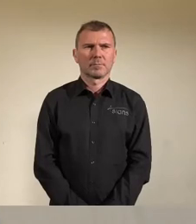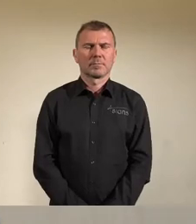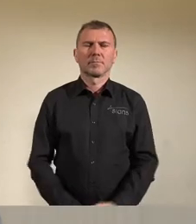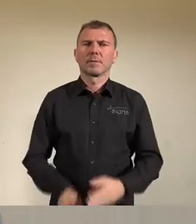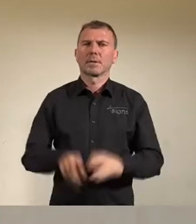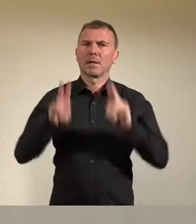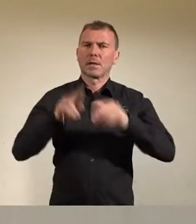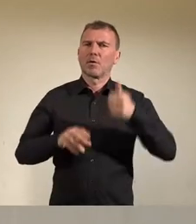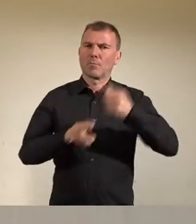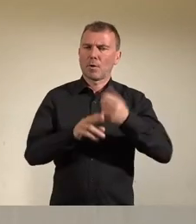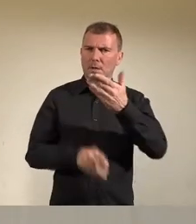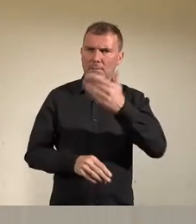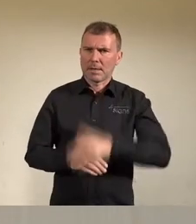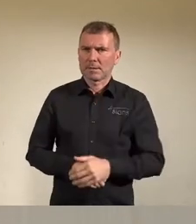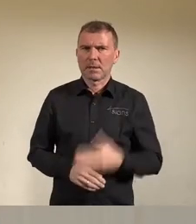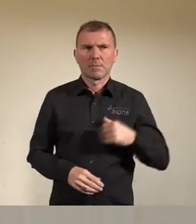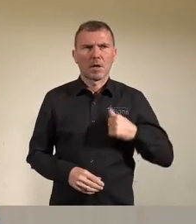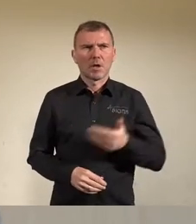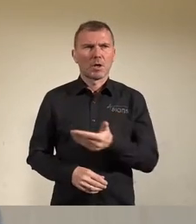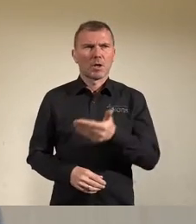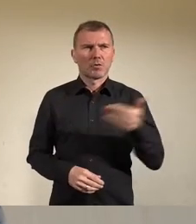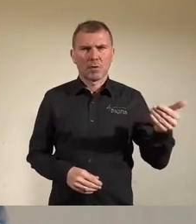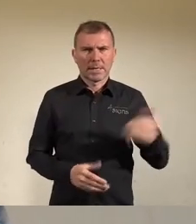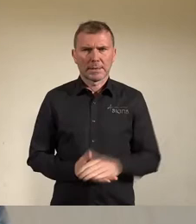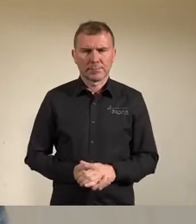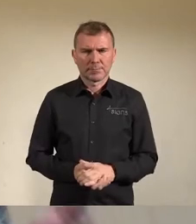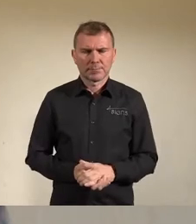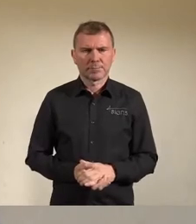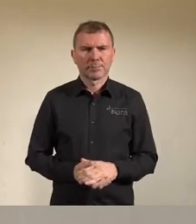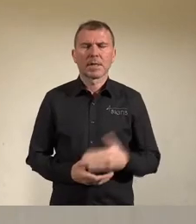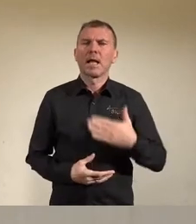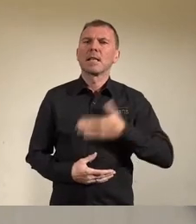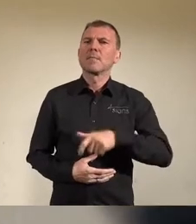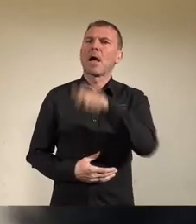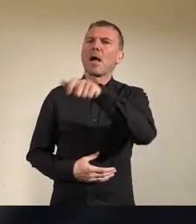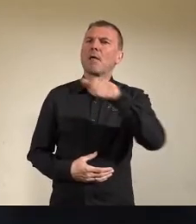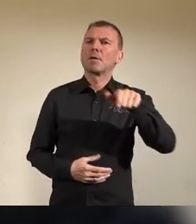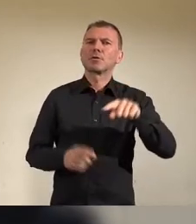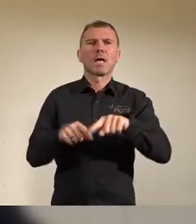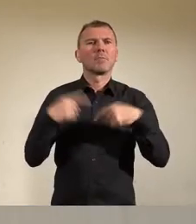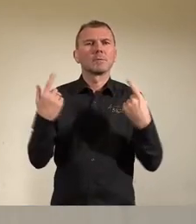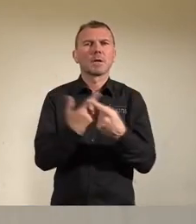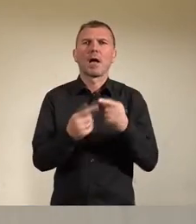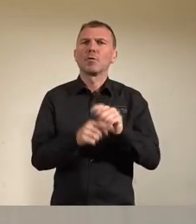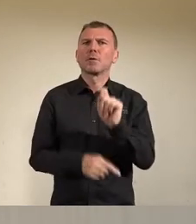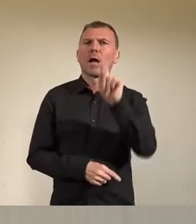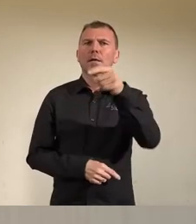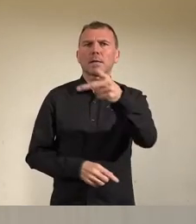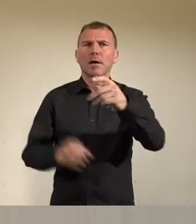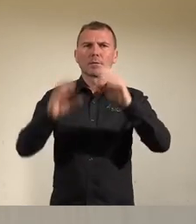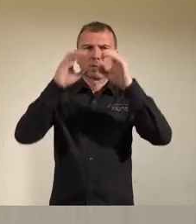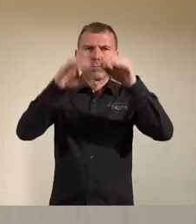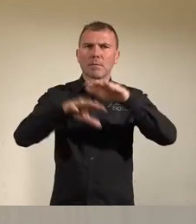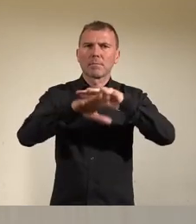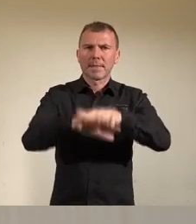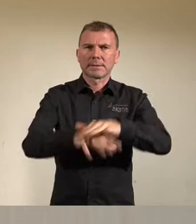Sehr geehrter Herr Oberbürgermeister, liebe Kolleginnen und Kollegen, liebe Menschen im Saal und draußen im